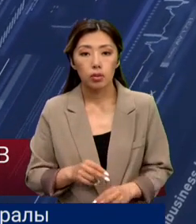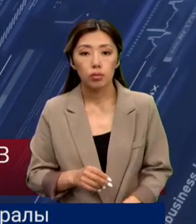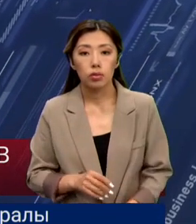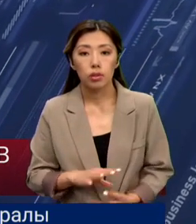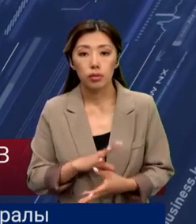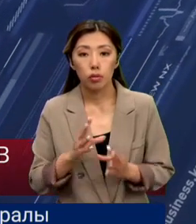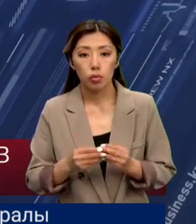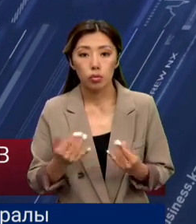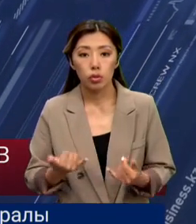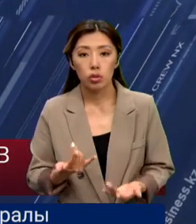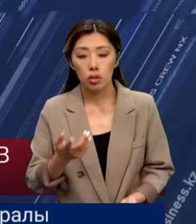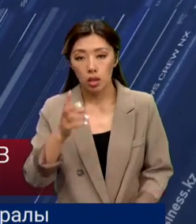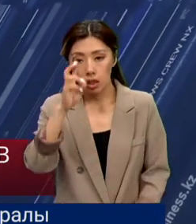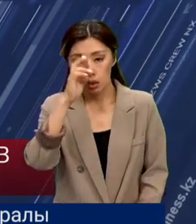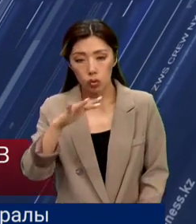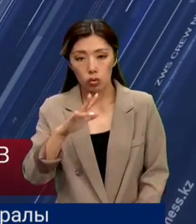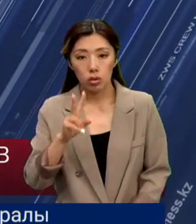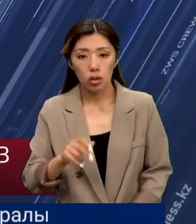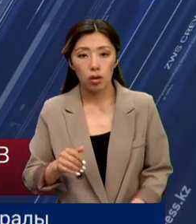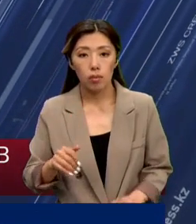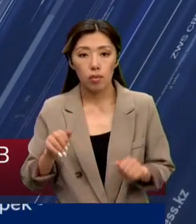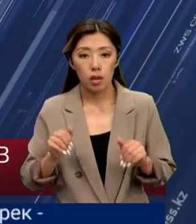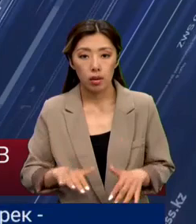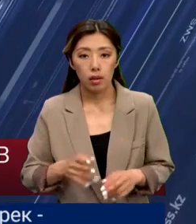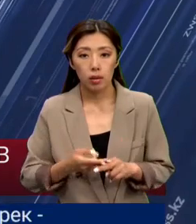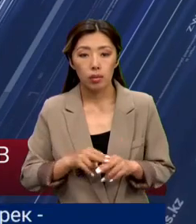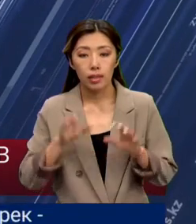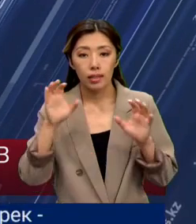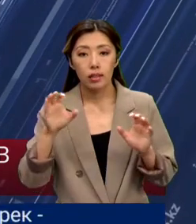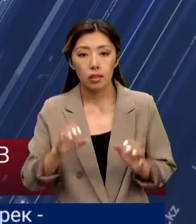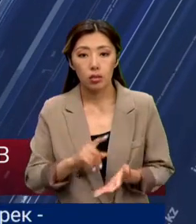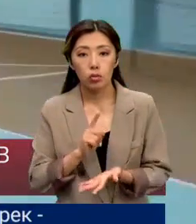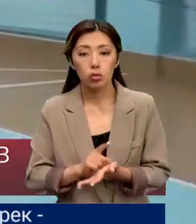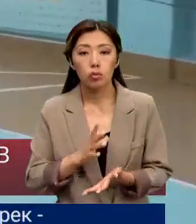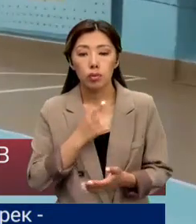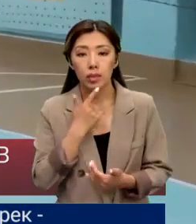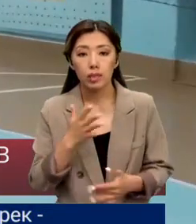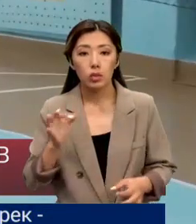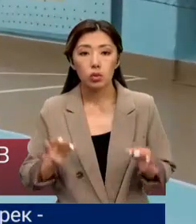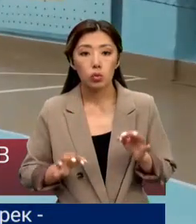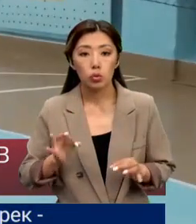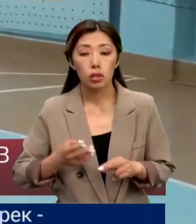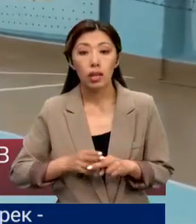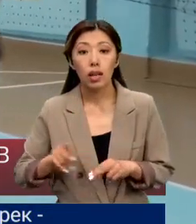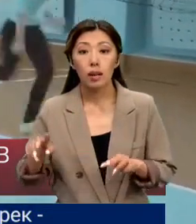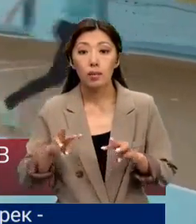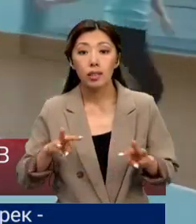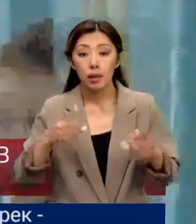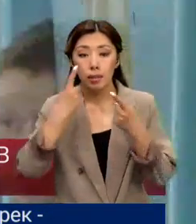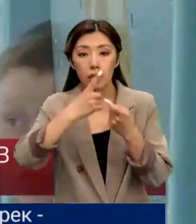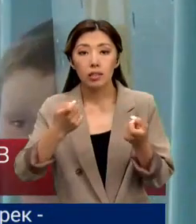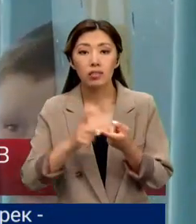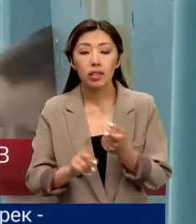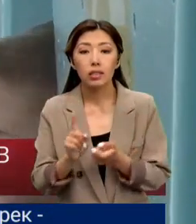связи с тем, что живем в правовом государстве, конечной инстанцией у нас всегда является суд. В Министерстве просвещения отмечают, принятые